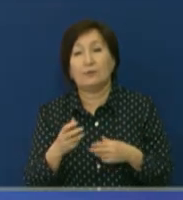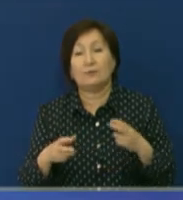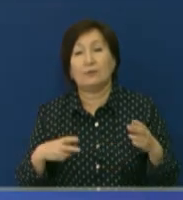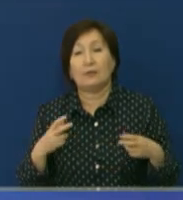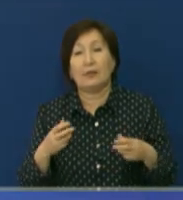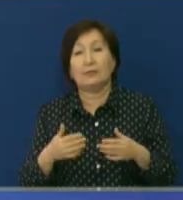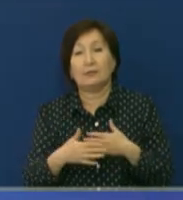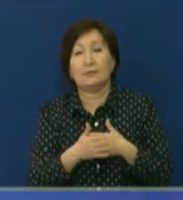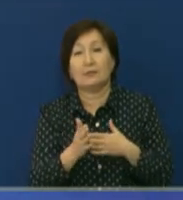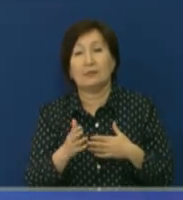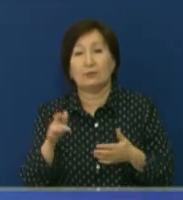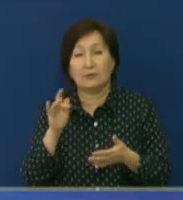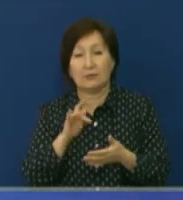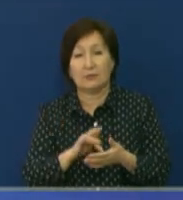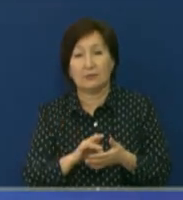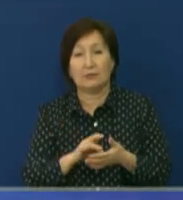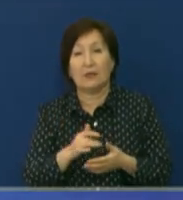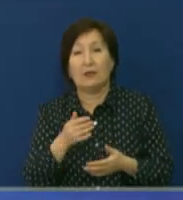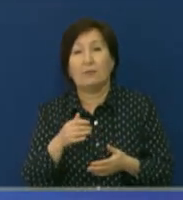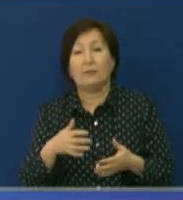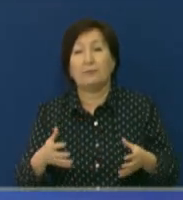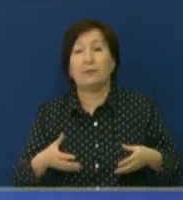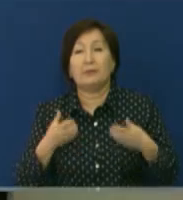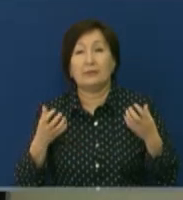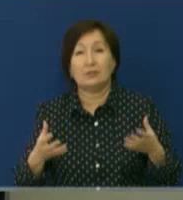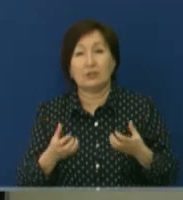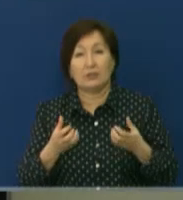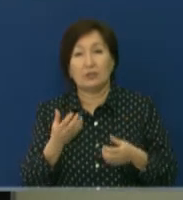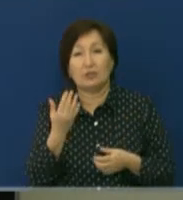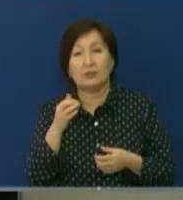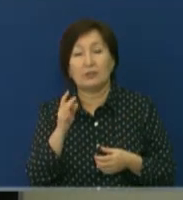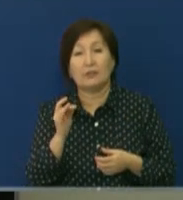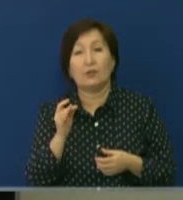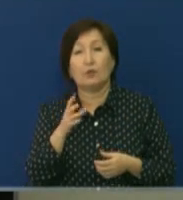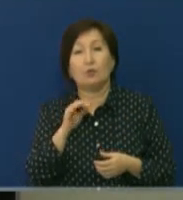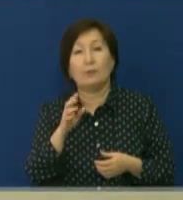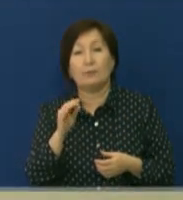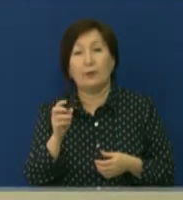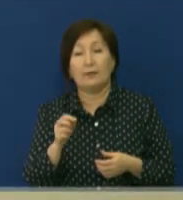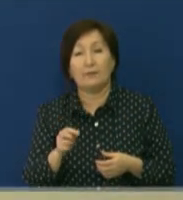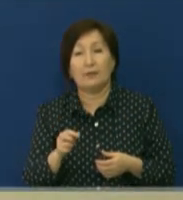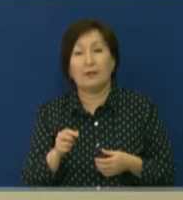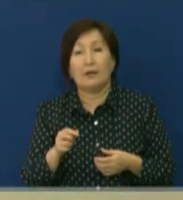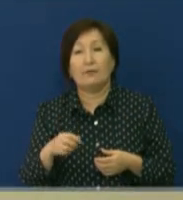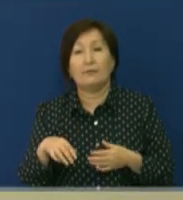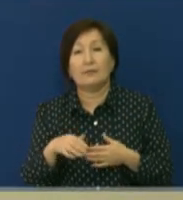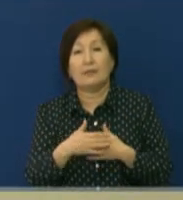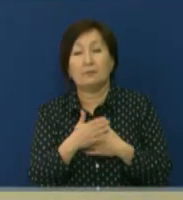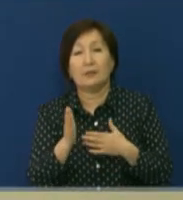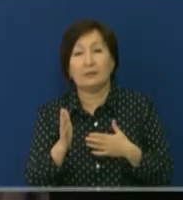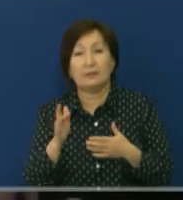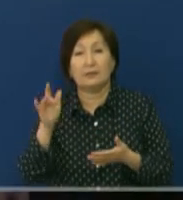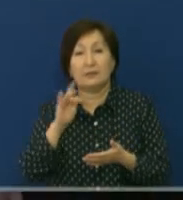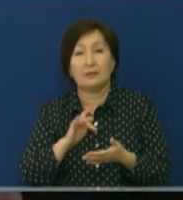ректора университета шурин курманбаева и в официальном открытии центра где собраны резуль от